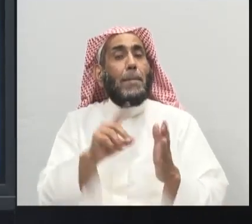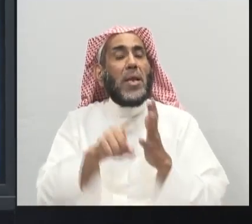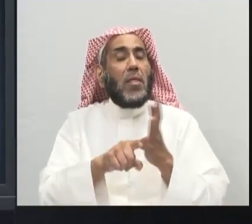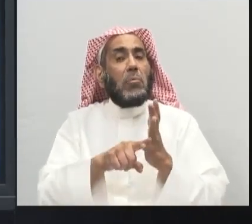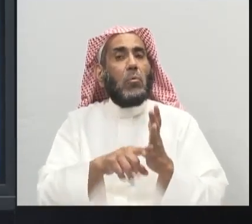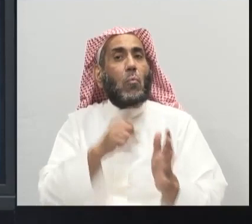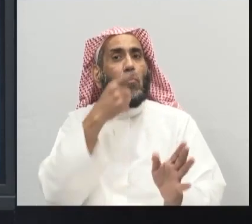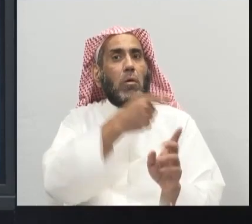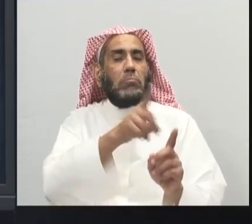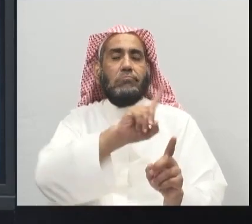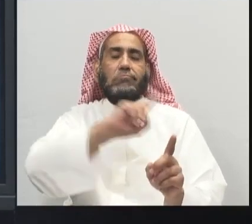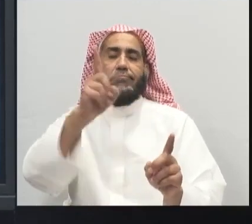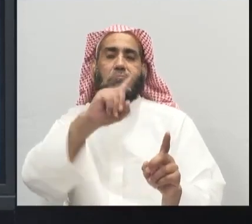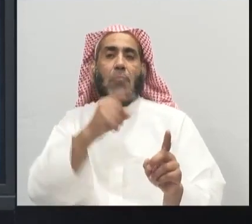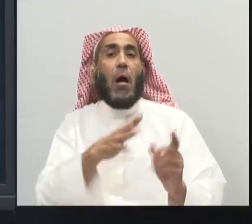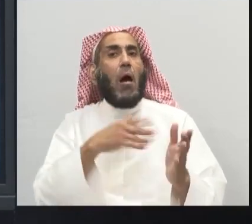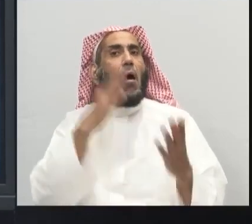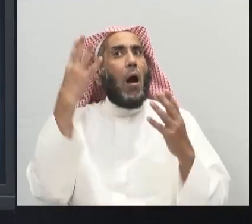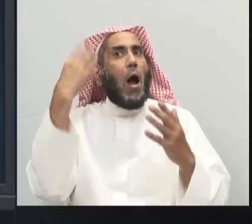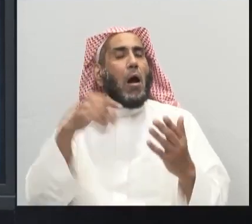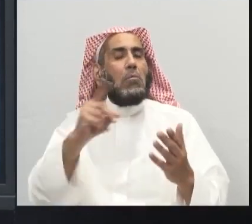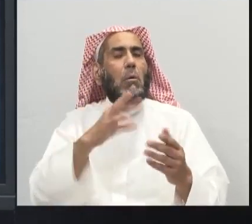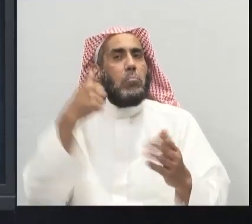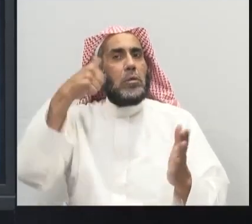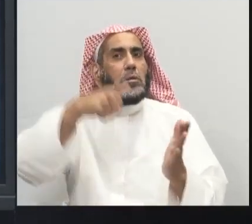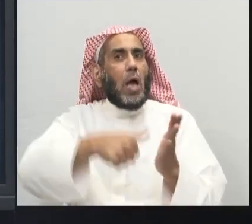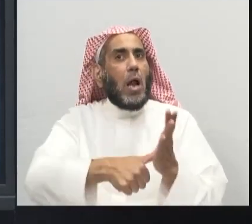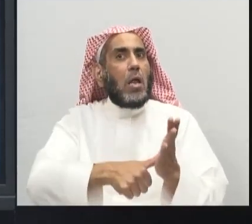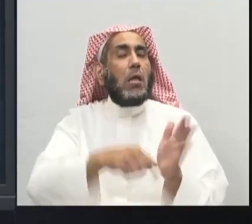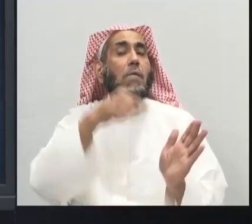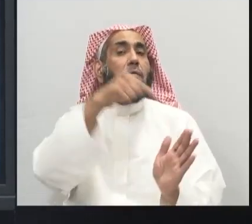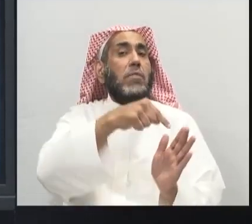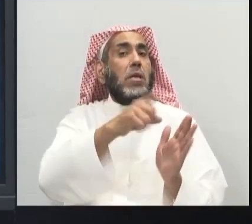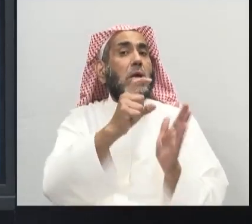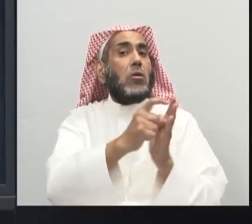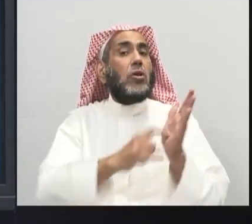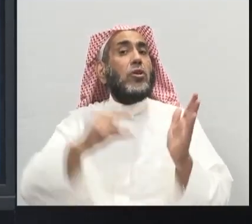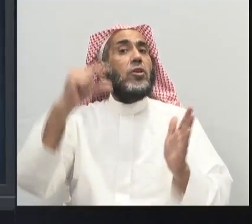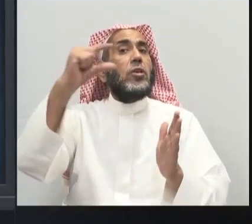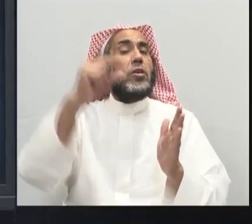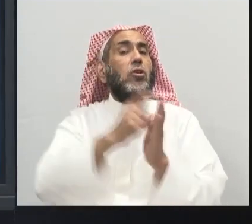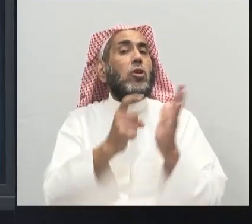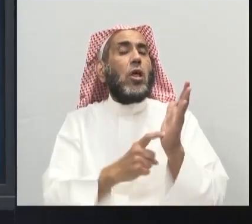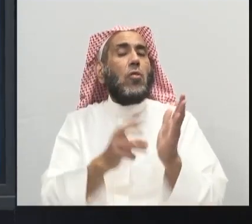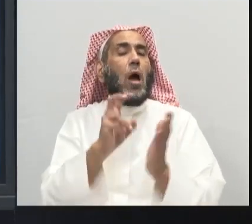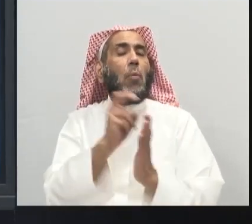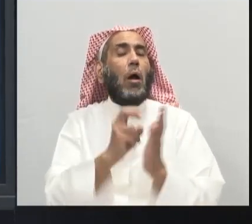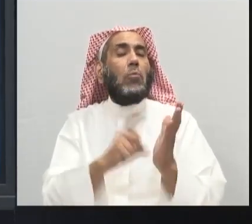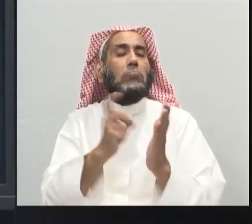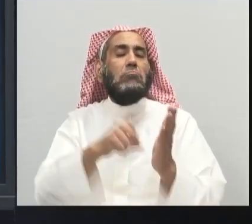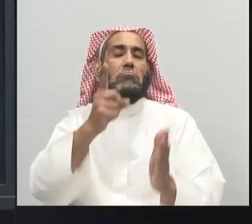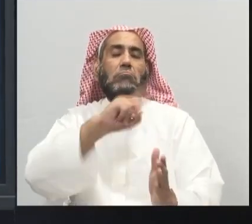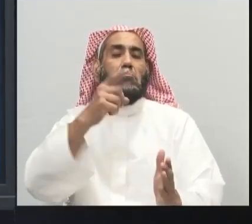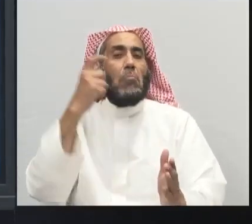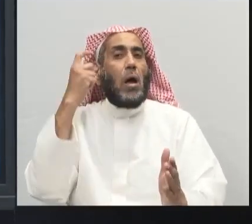المبدا فانه لا يعذر احد بجهله في هذه هذا النظام او هذه القاعده القانونيه